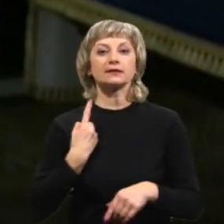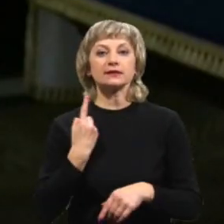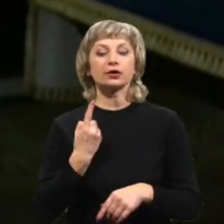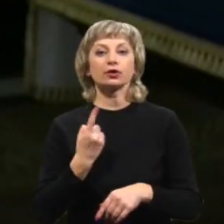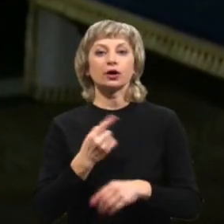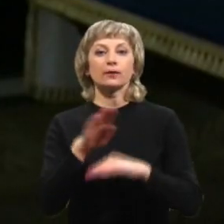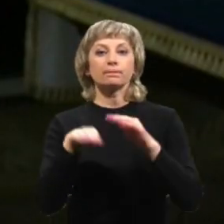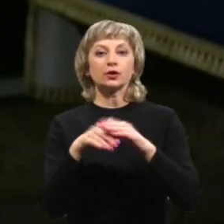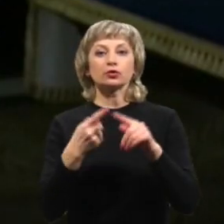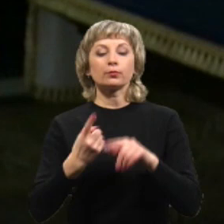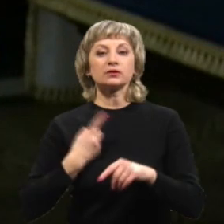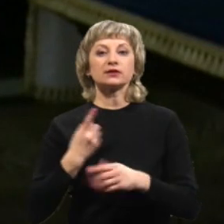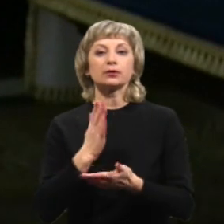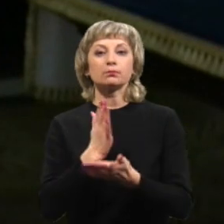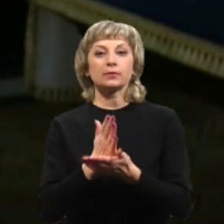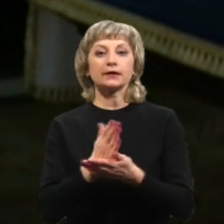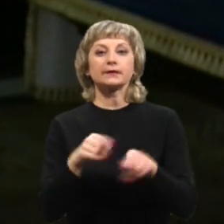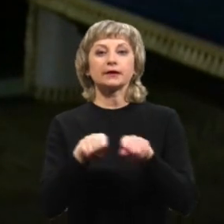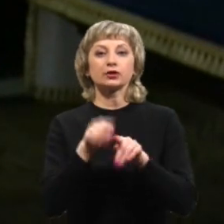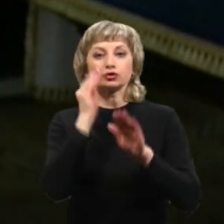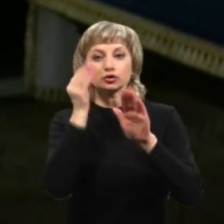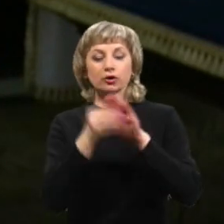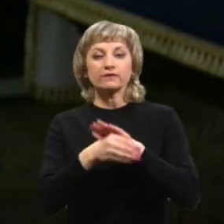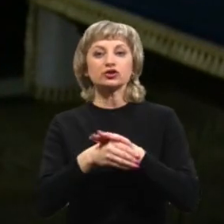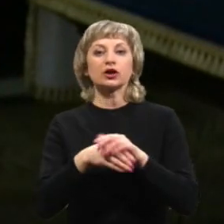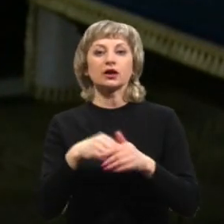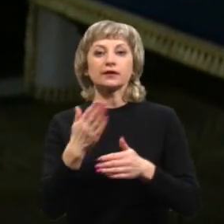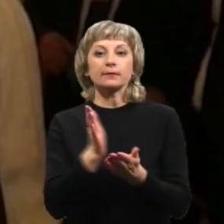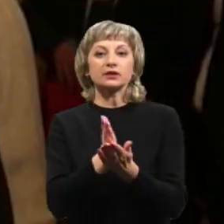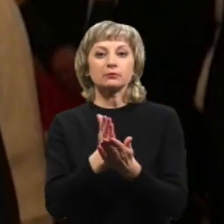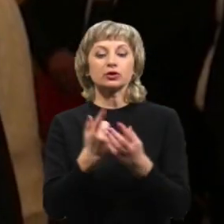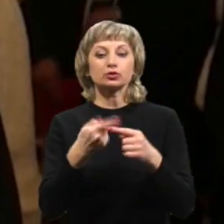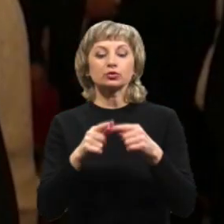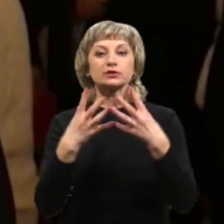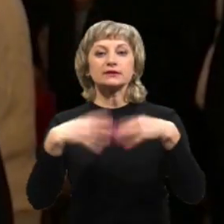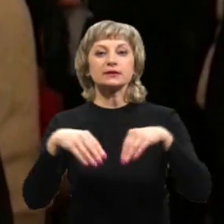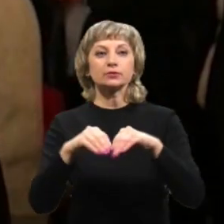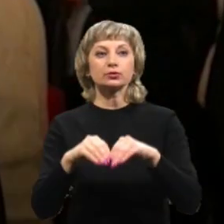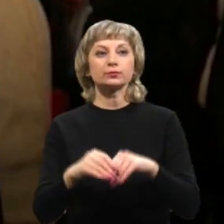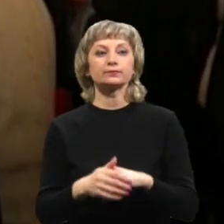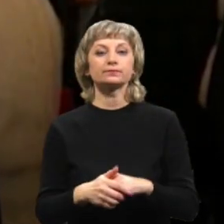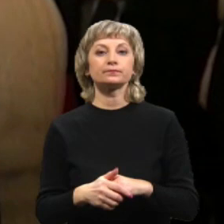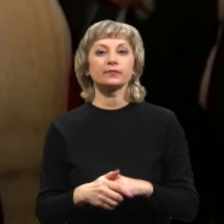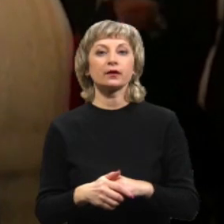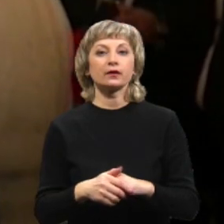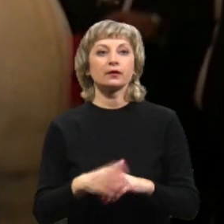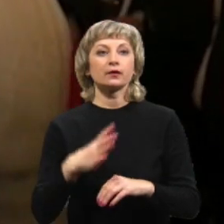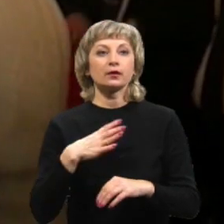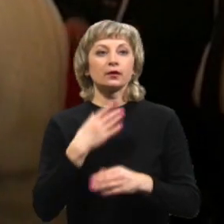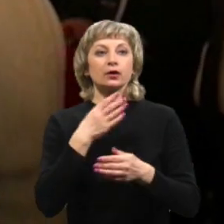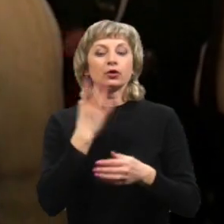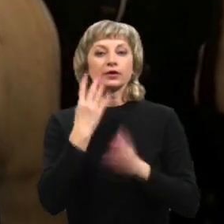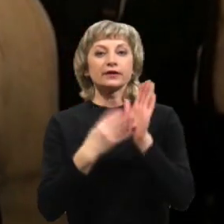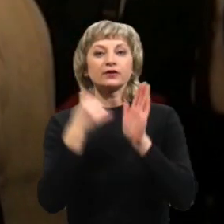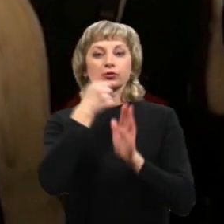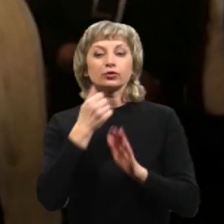тою майстерню мав такі сховища, і він там тримав ту сім'ю. Були випадки, коли ми 9 років шукали